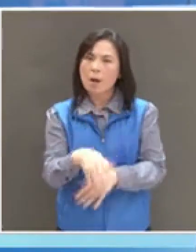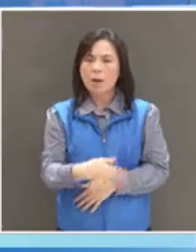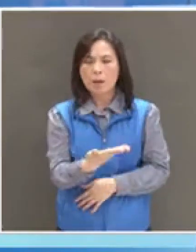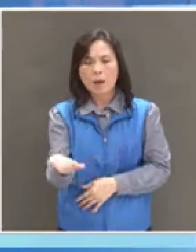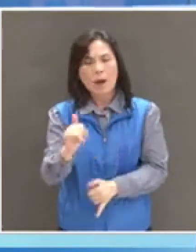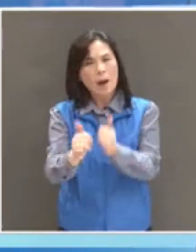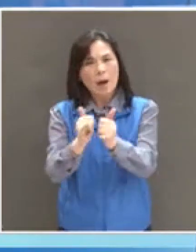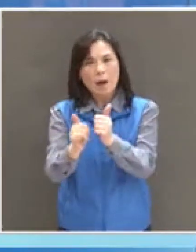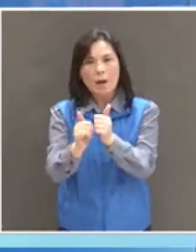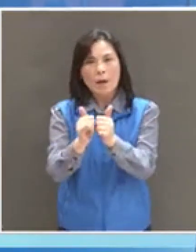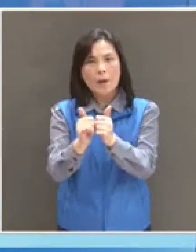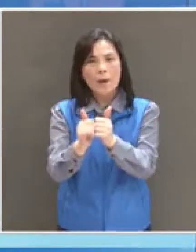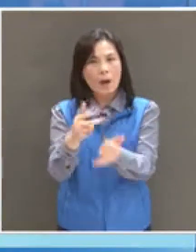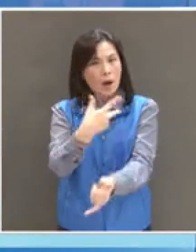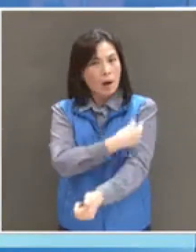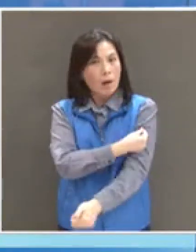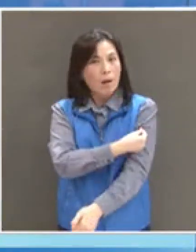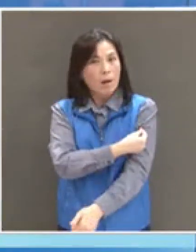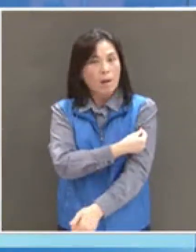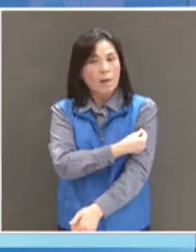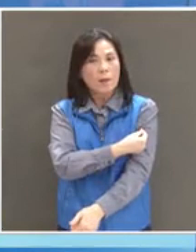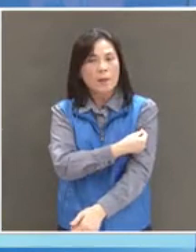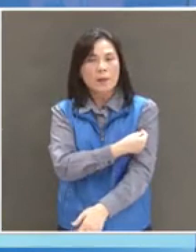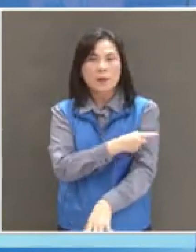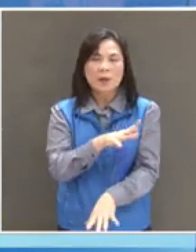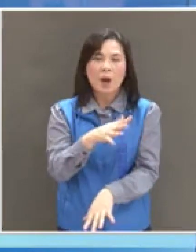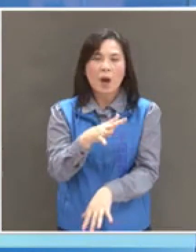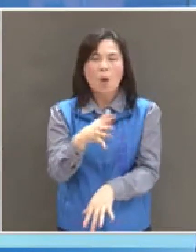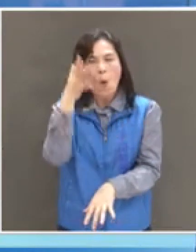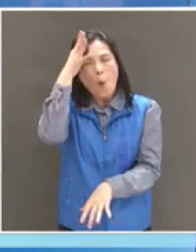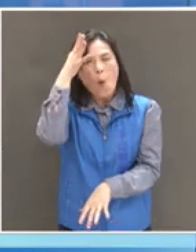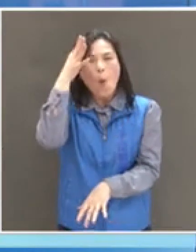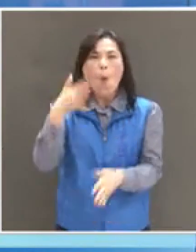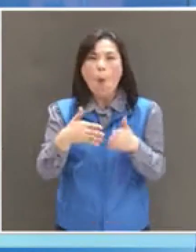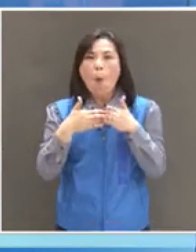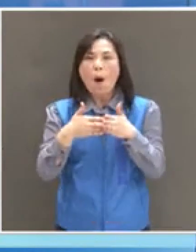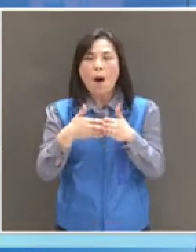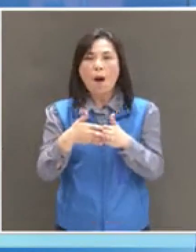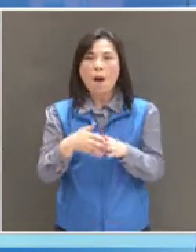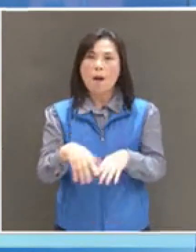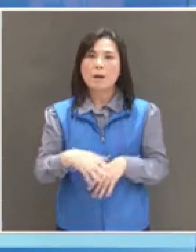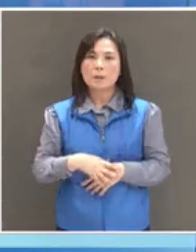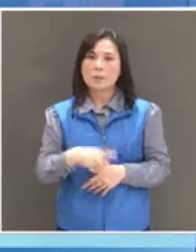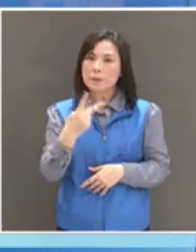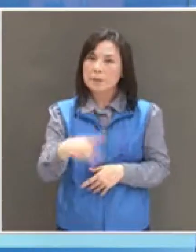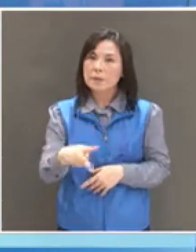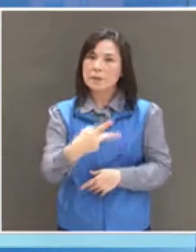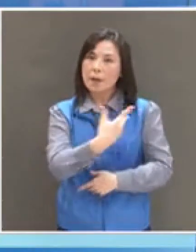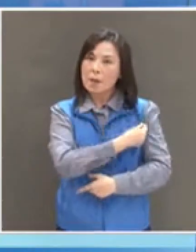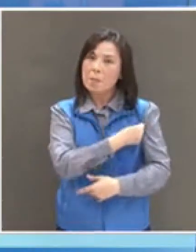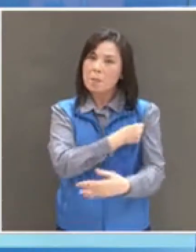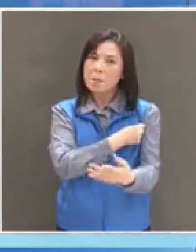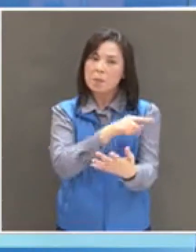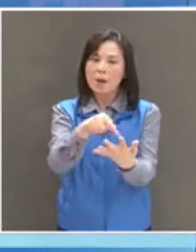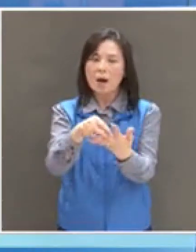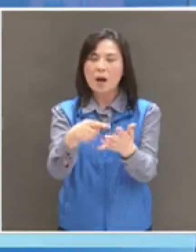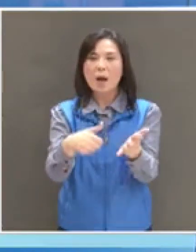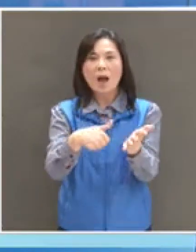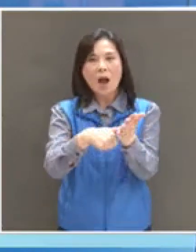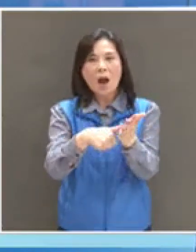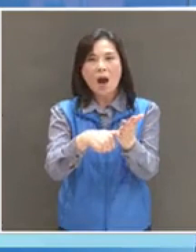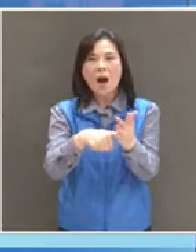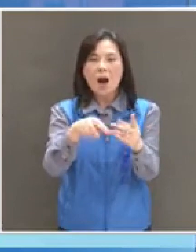但在施打上非常的渴望以外，甚至在疫苗的接种的选择性非常的低